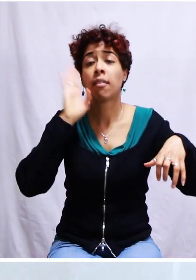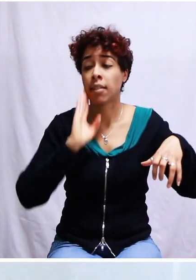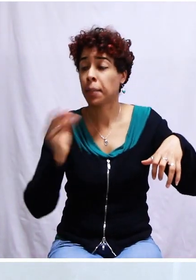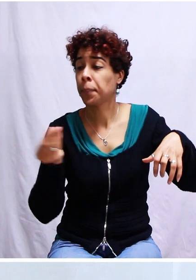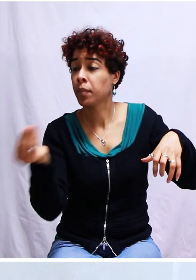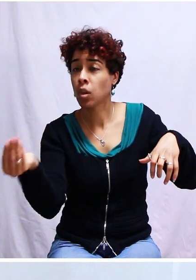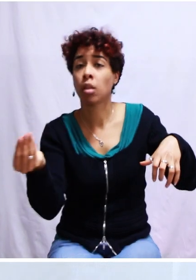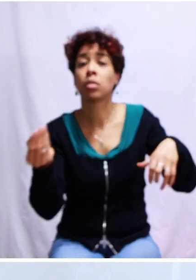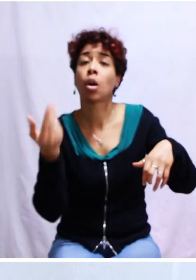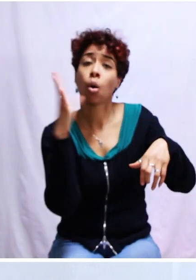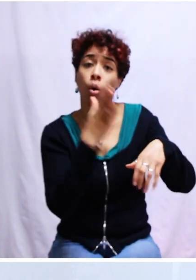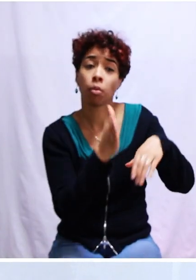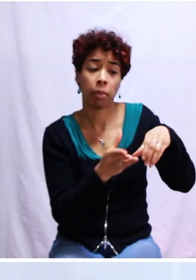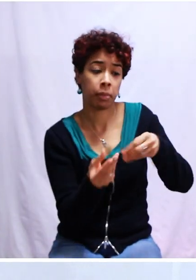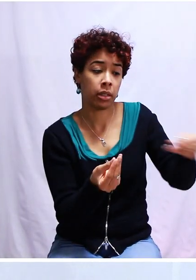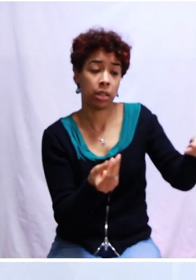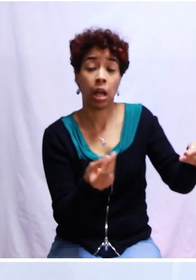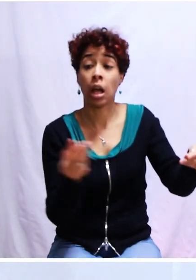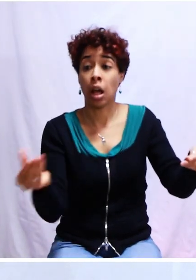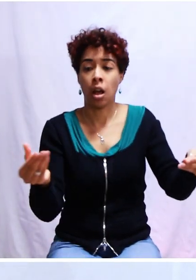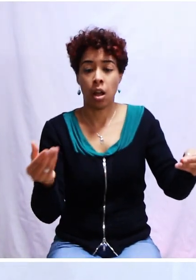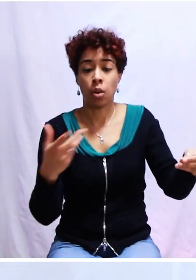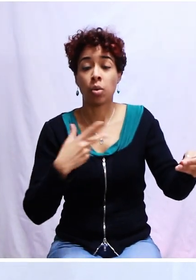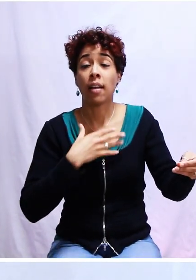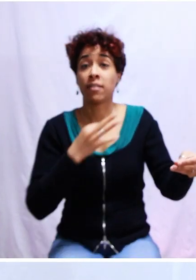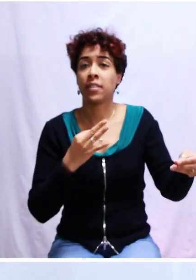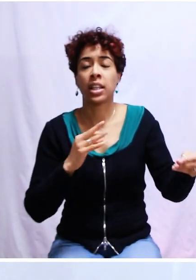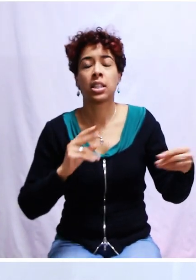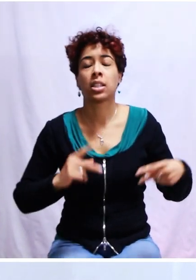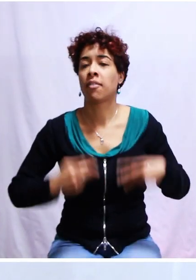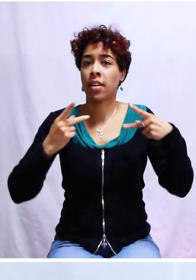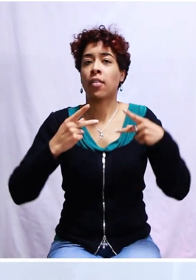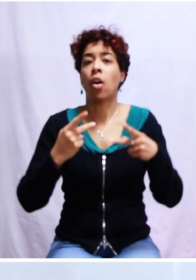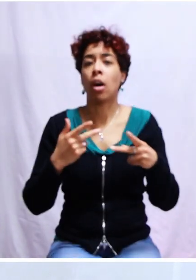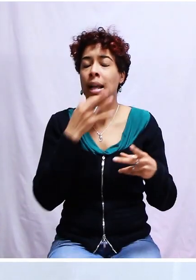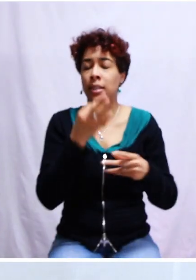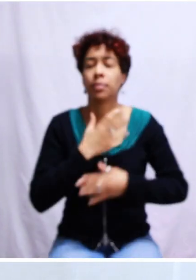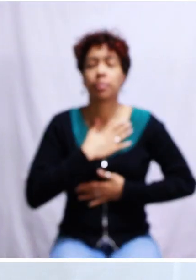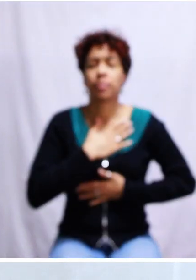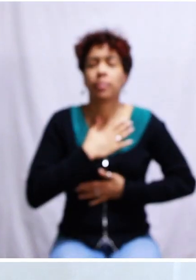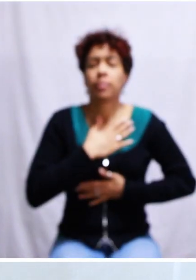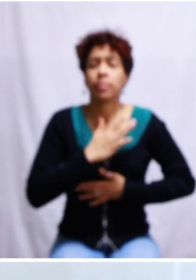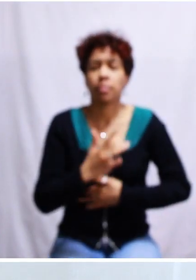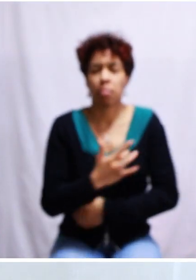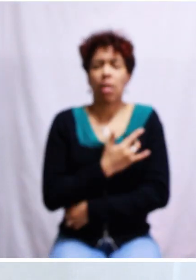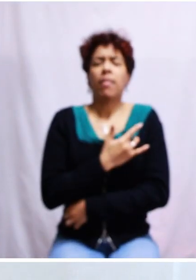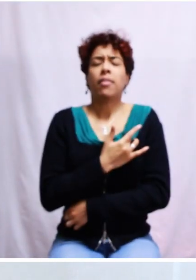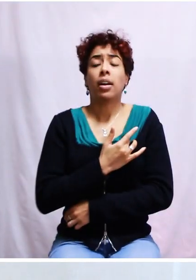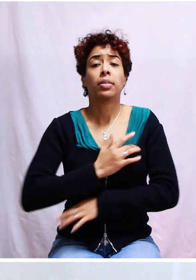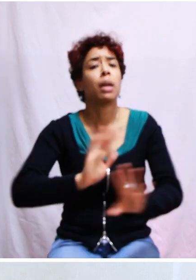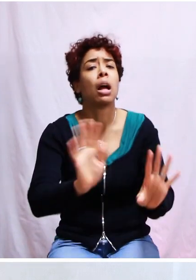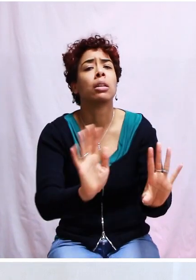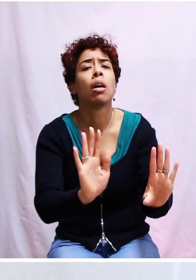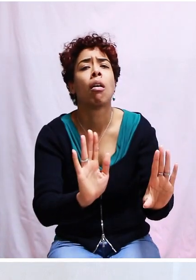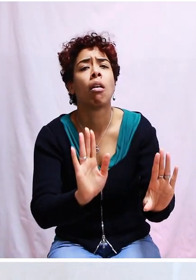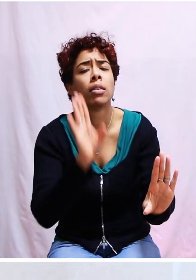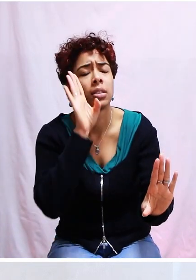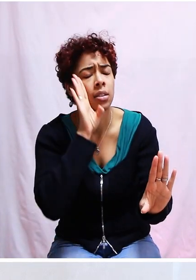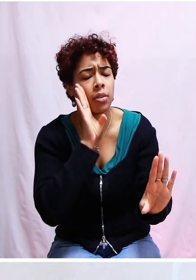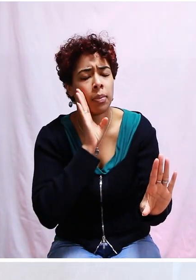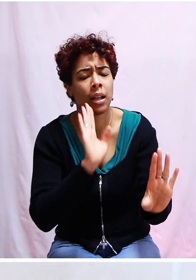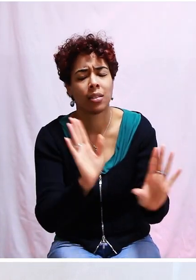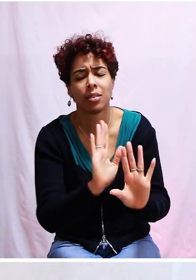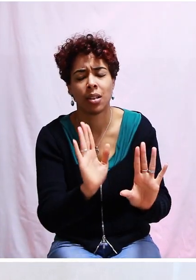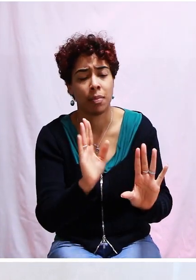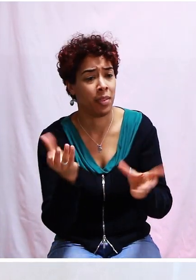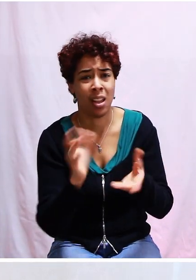la moitié à l'autre. » Alors la femme dont le fils était vivant sentit ses entrailles s'émouvoir pour son fils, et elle dit au roi « Ah mon